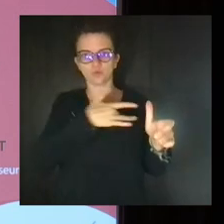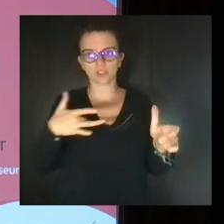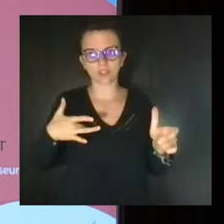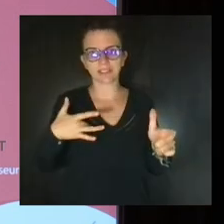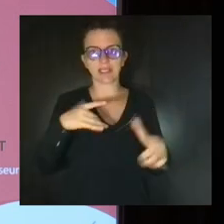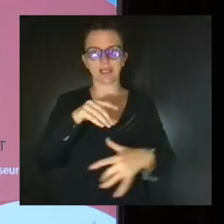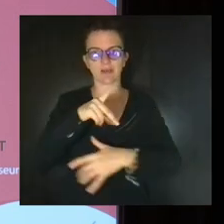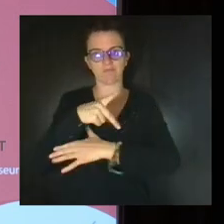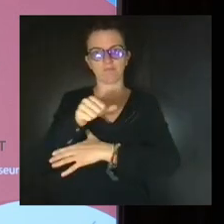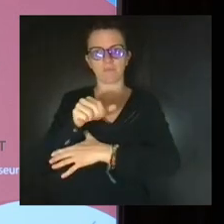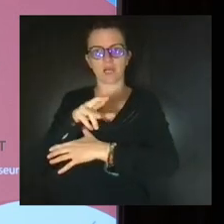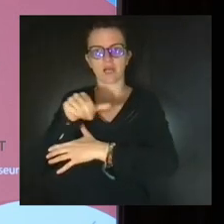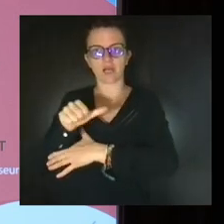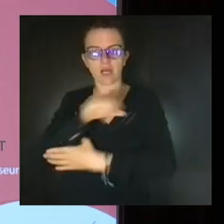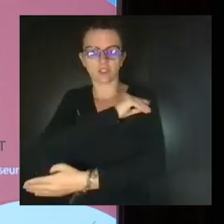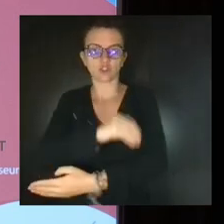parasport connecté